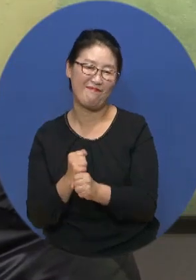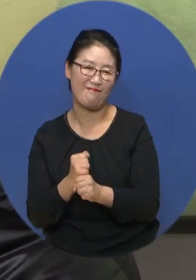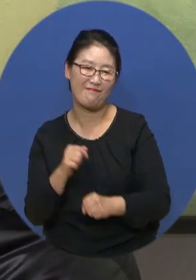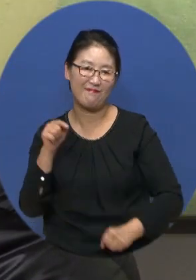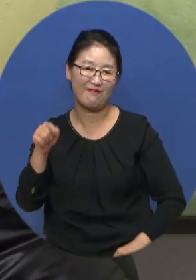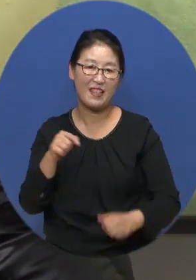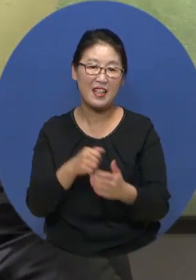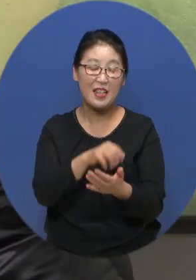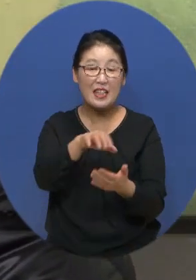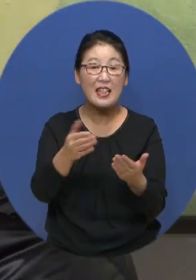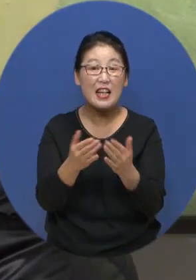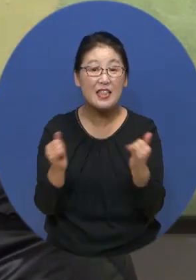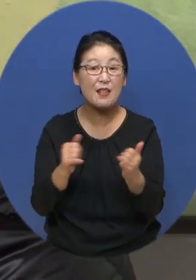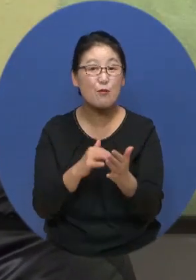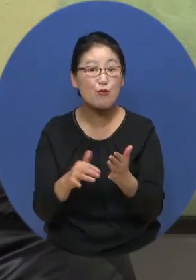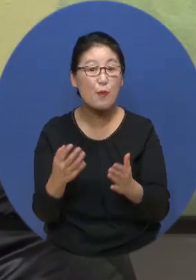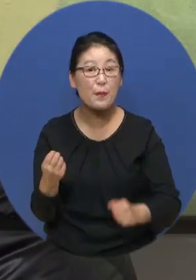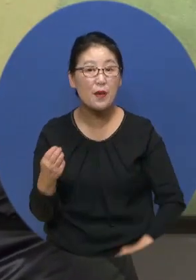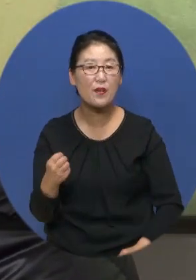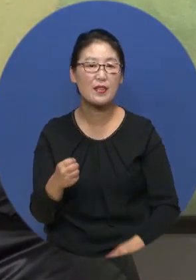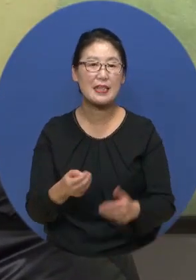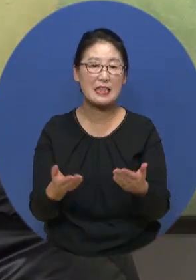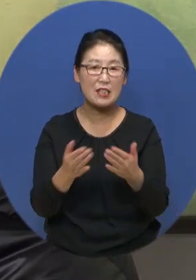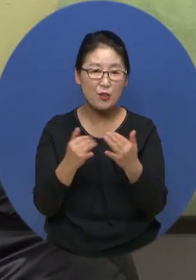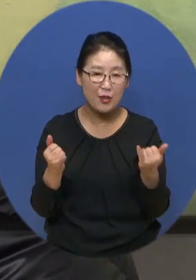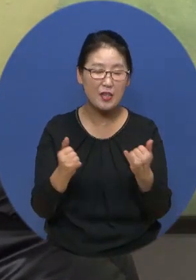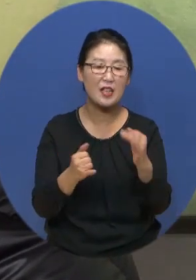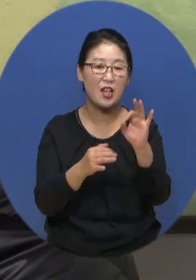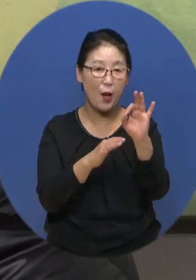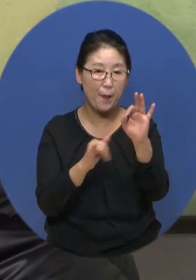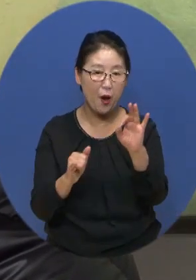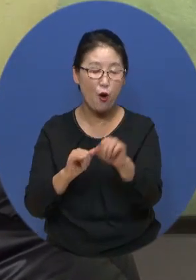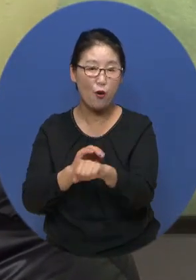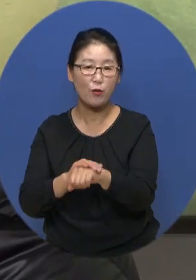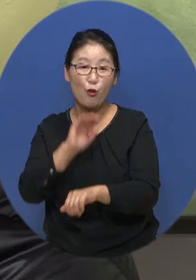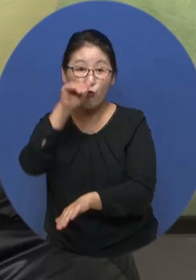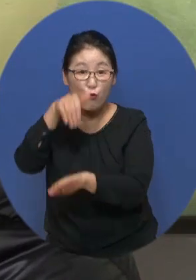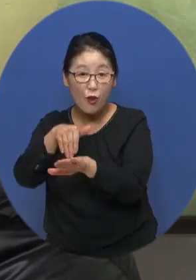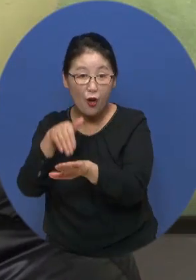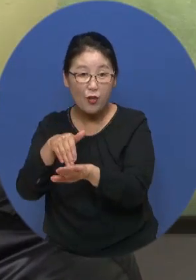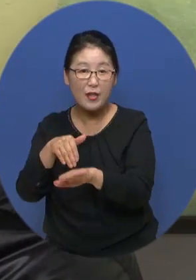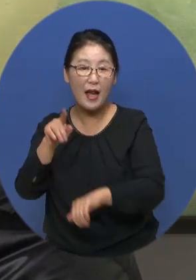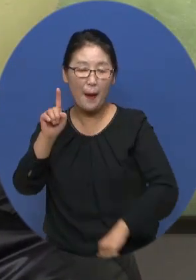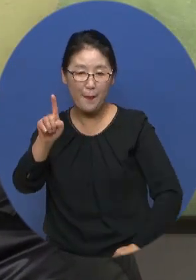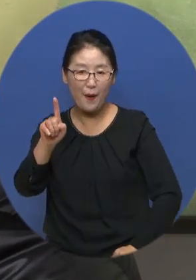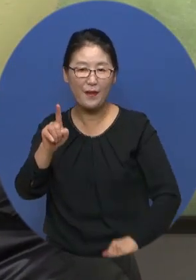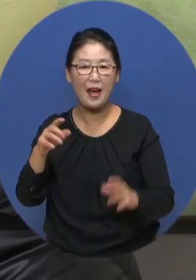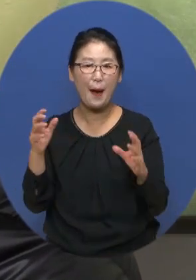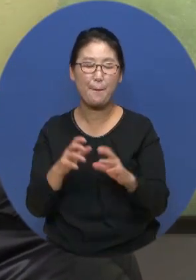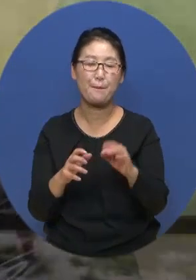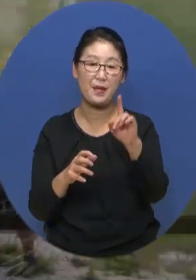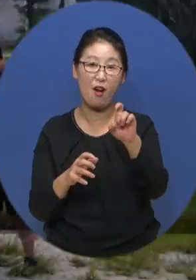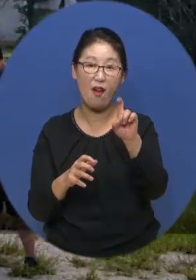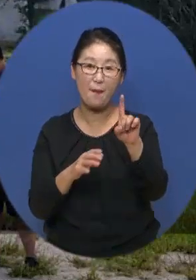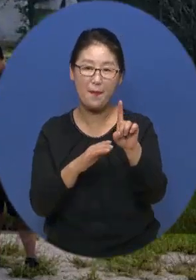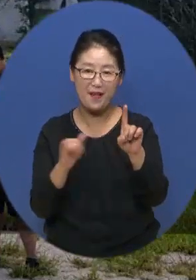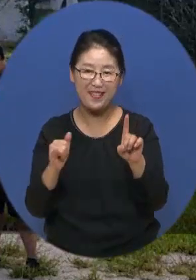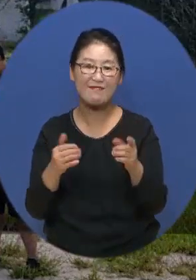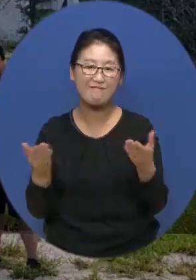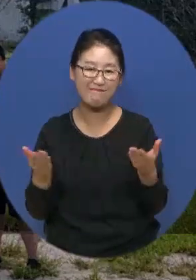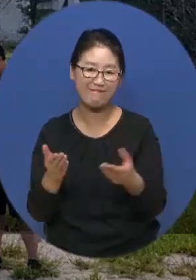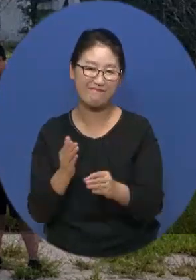장애인은 몇 명 정도? 우리 직원들이 10명이고요. 저 직업 훈련생 1명하고 총 11명의 장애인들이 근무하고